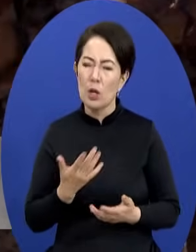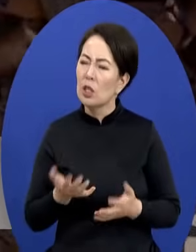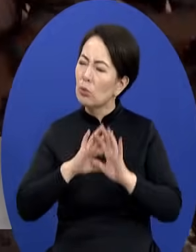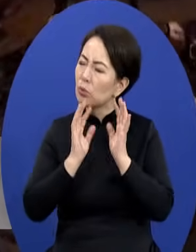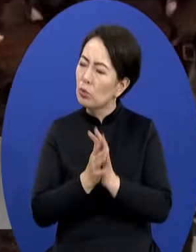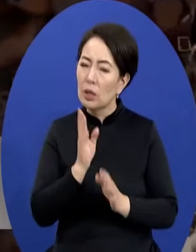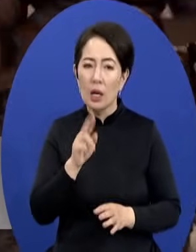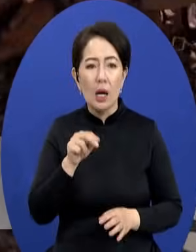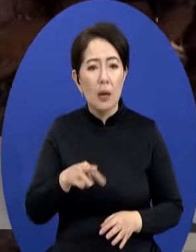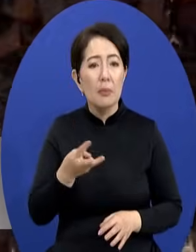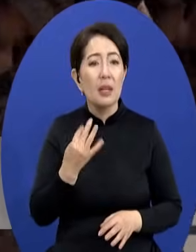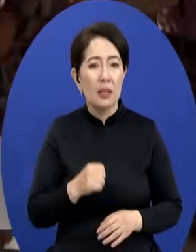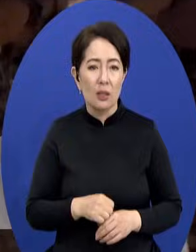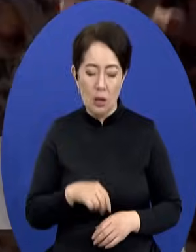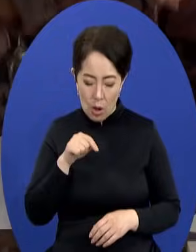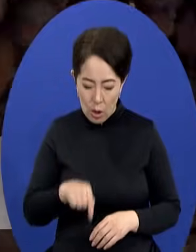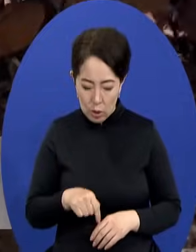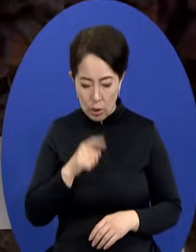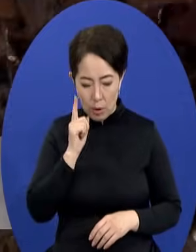байна? За, одоогоор